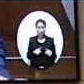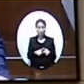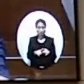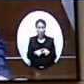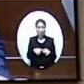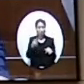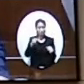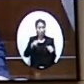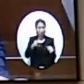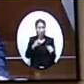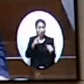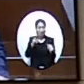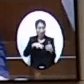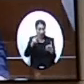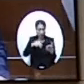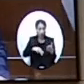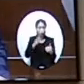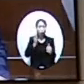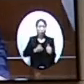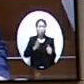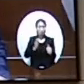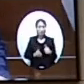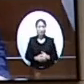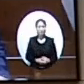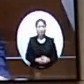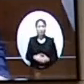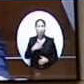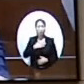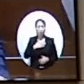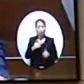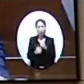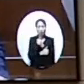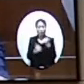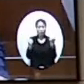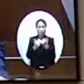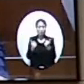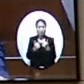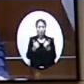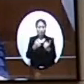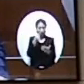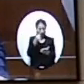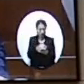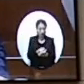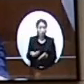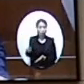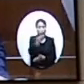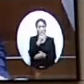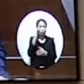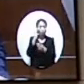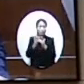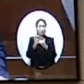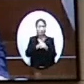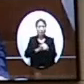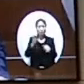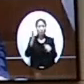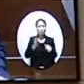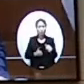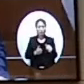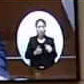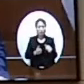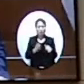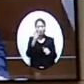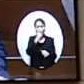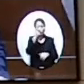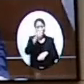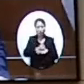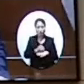보고서를 참고해 주시기 바라며 우리 위원회에서 가결한 대로 의결해 주실 것을 부탁드립니다. 이상으로